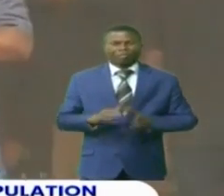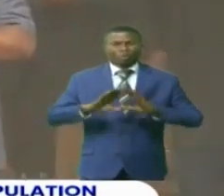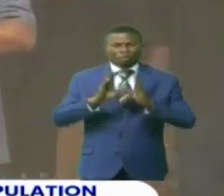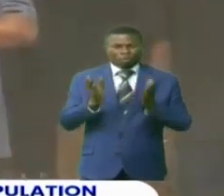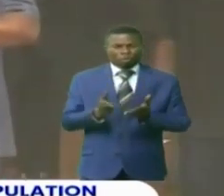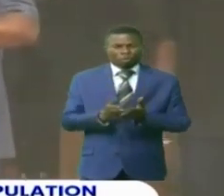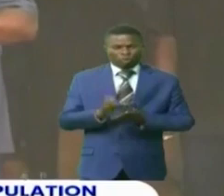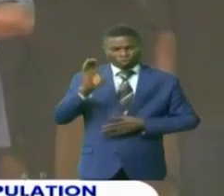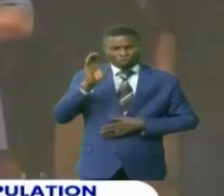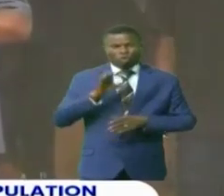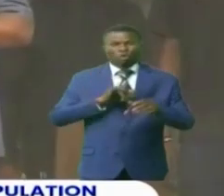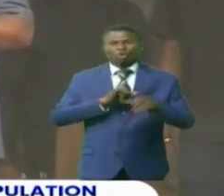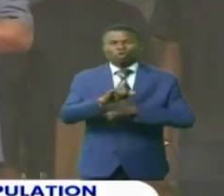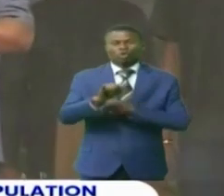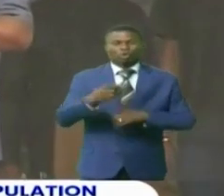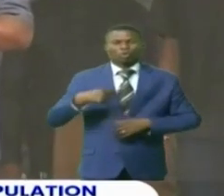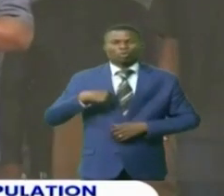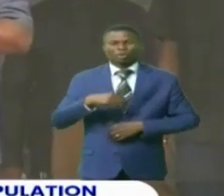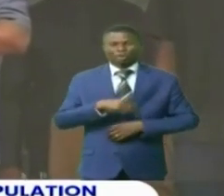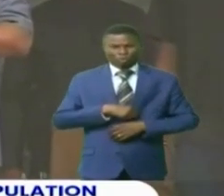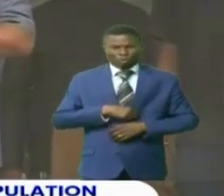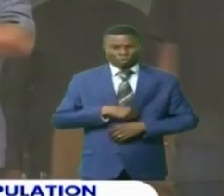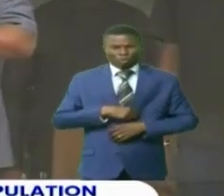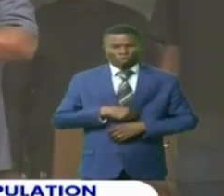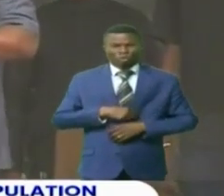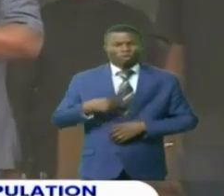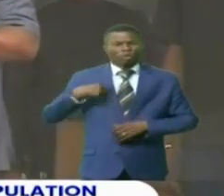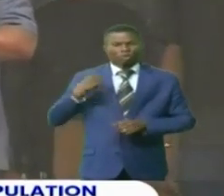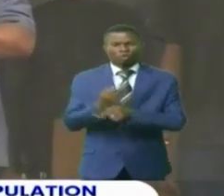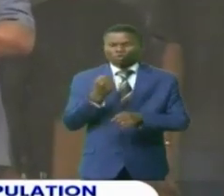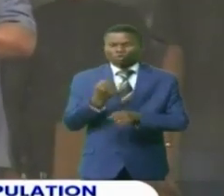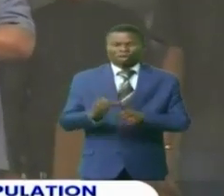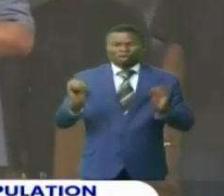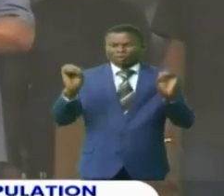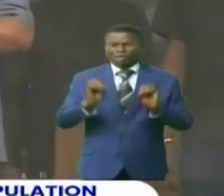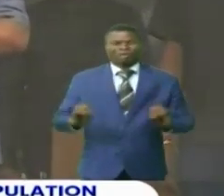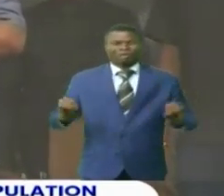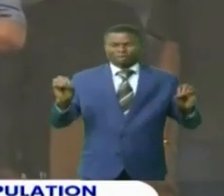balingai bakosela biso makambo ke tosali mosala te